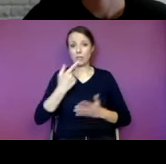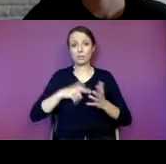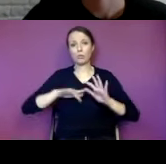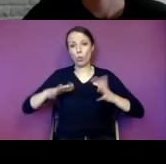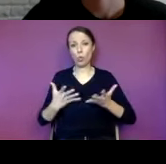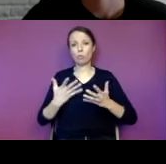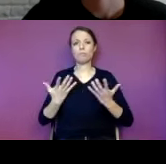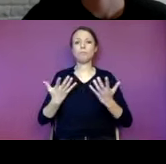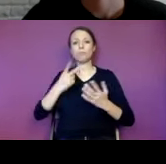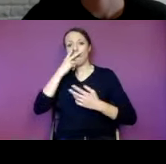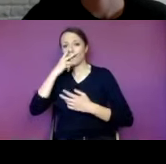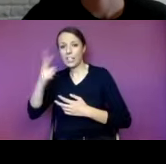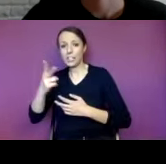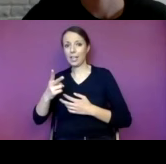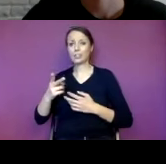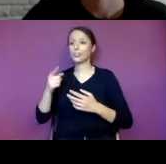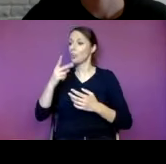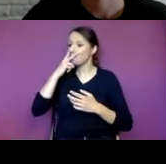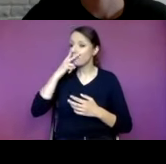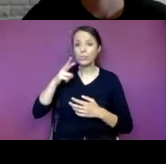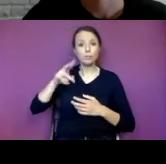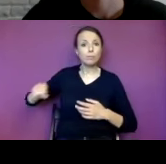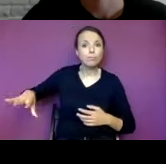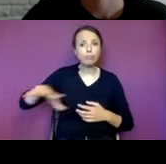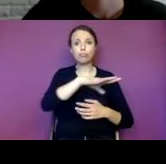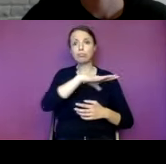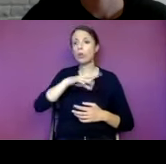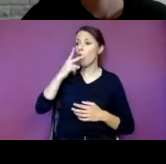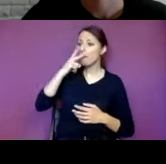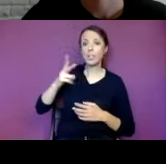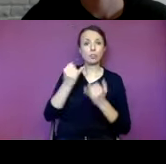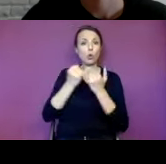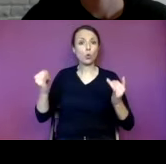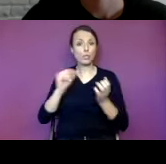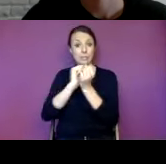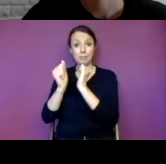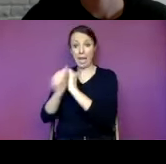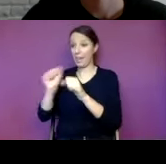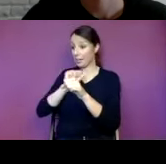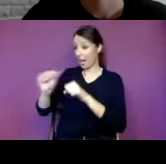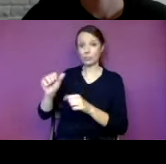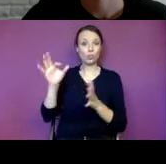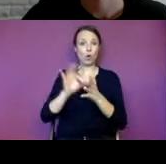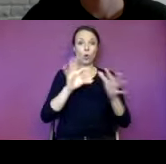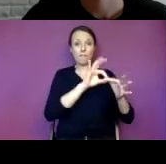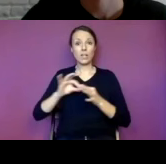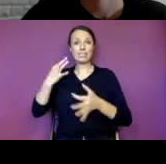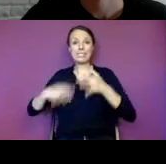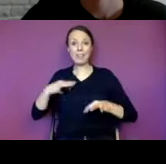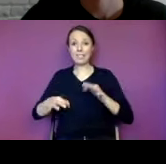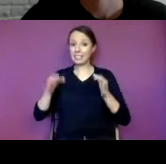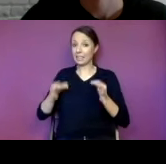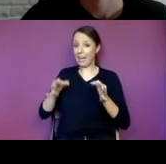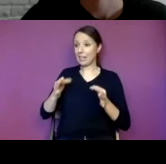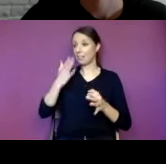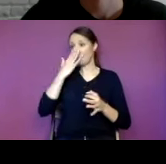możemy czytać zmiany, które aktualnie zachodzą w kategoriach cywilizacyjnych. I to jest to wszystko, co Państwo powiedzieli, prawda? No i to,